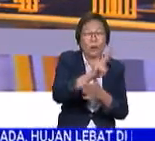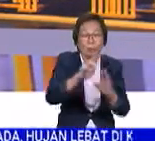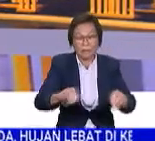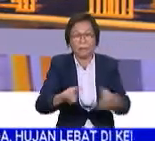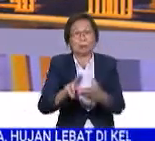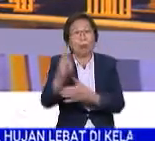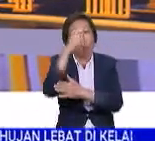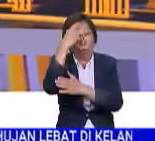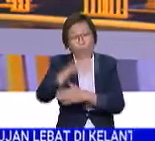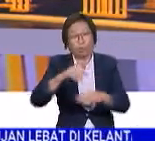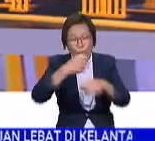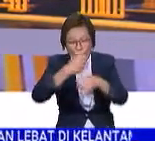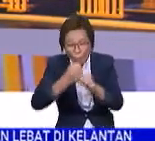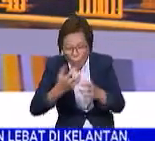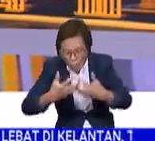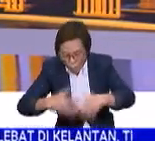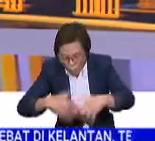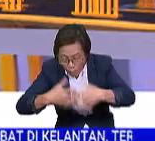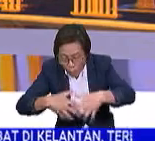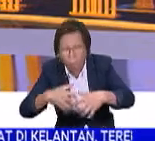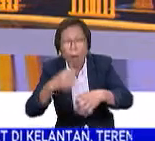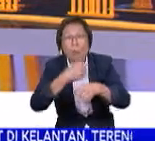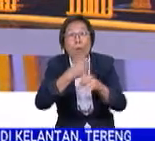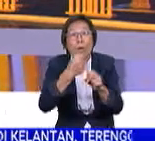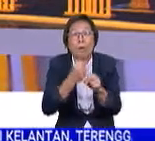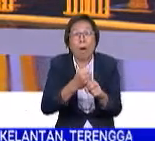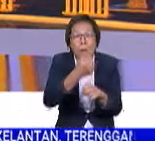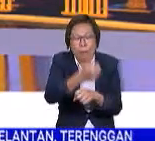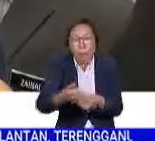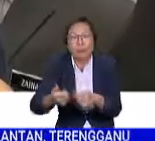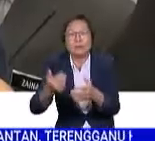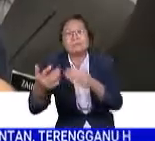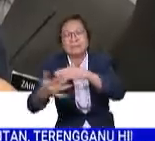produk berasaskan teknologi dan inovasi.